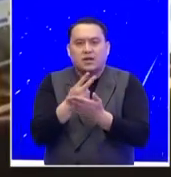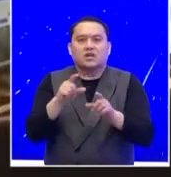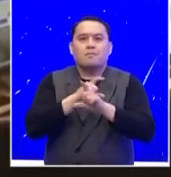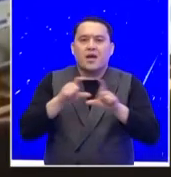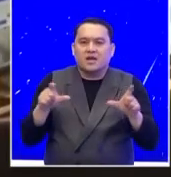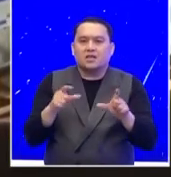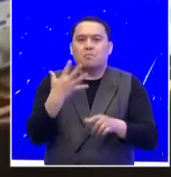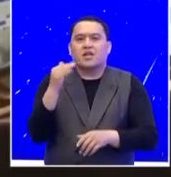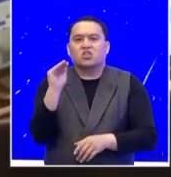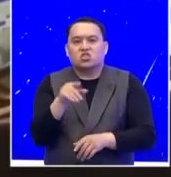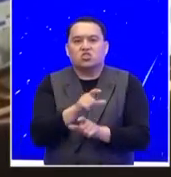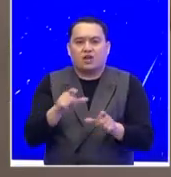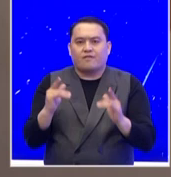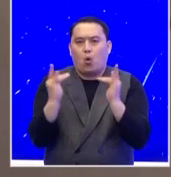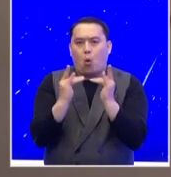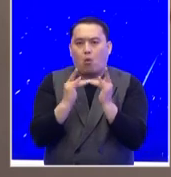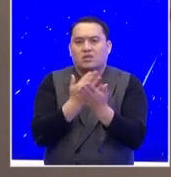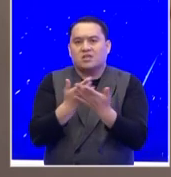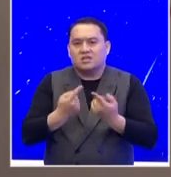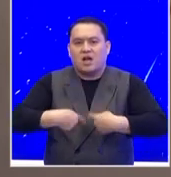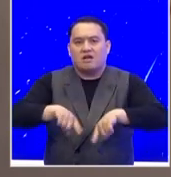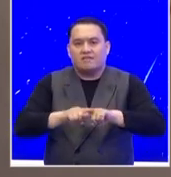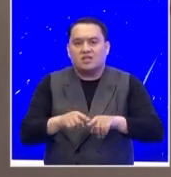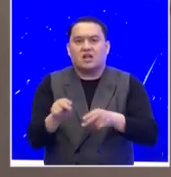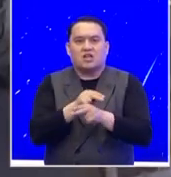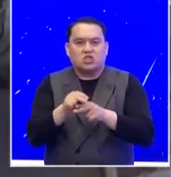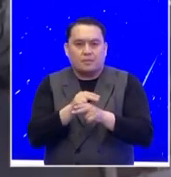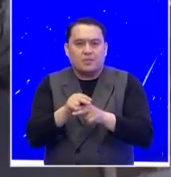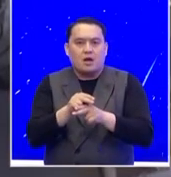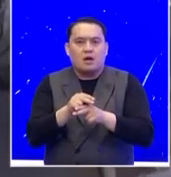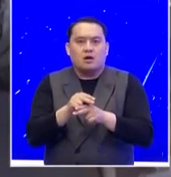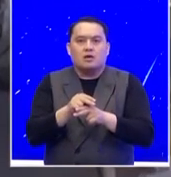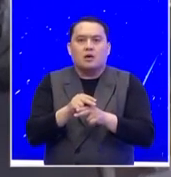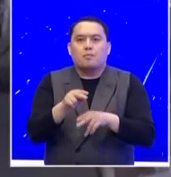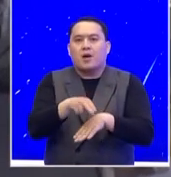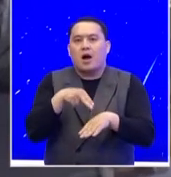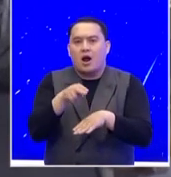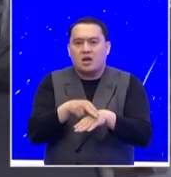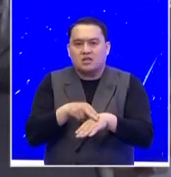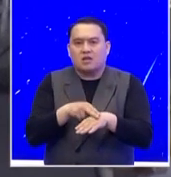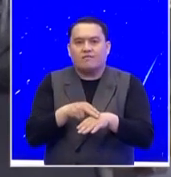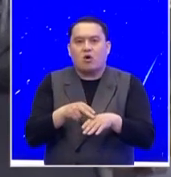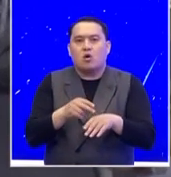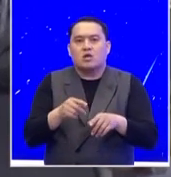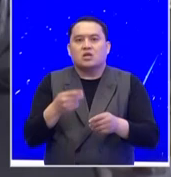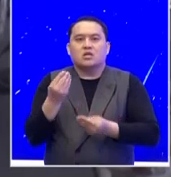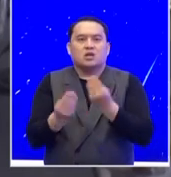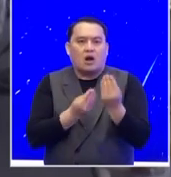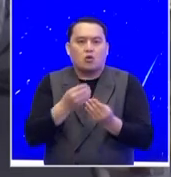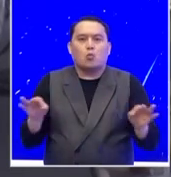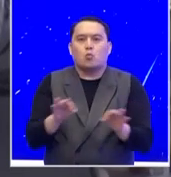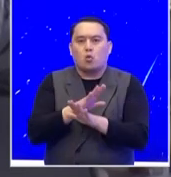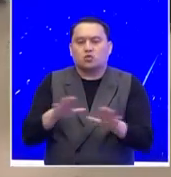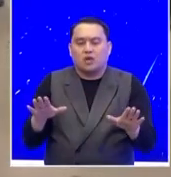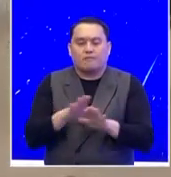Теперь там 5,5 тысяч коек и несколько отделений интенсивной терапии. Оркестр столичной полиции в фойе комплекса играет для работающих